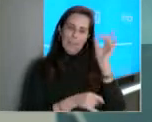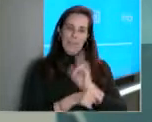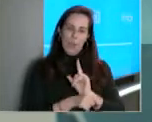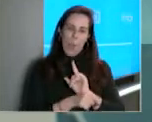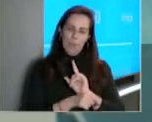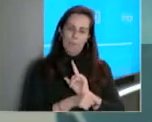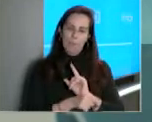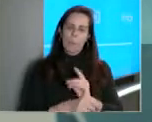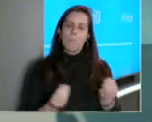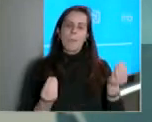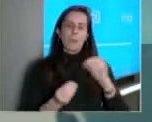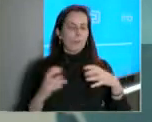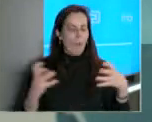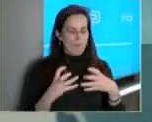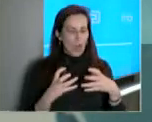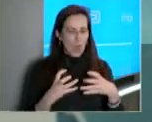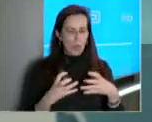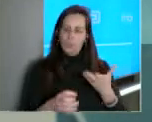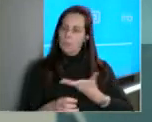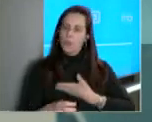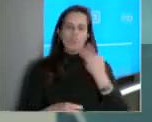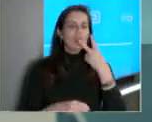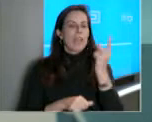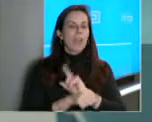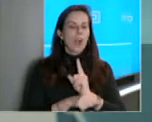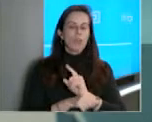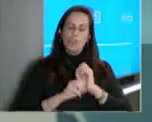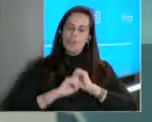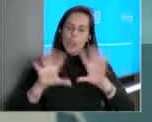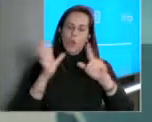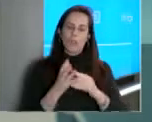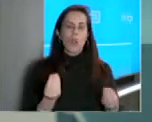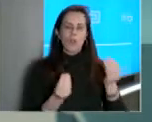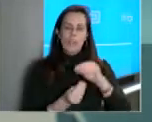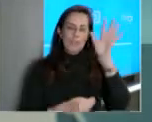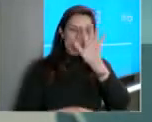דקות. בנוסף, המפלגות המכהנות יקבלו 2 דקות שידור